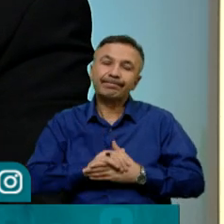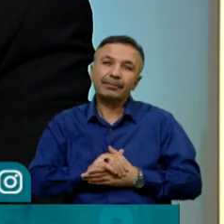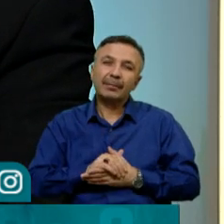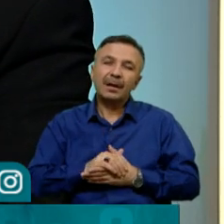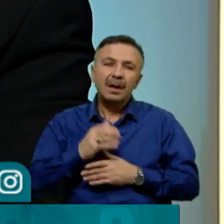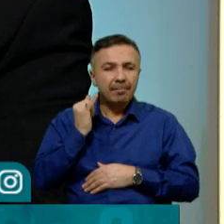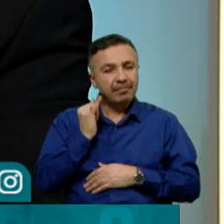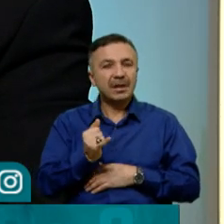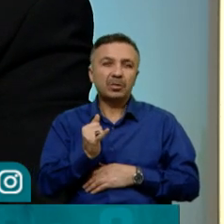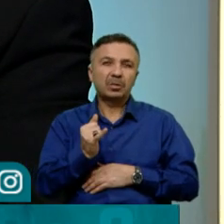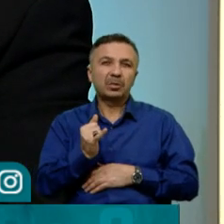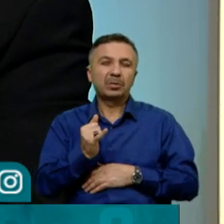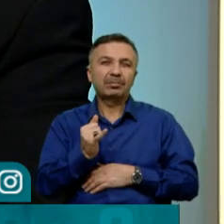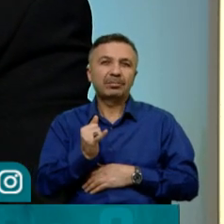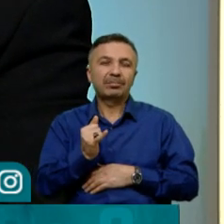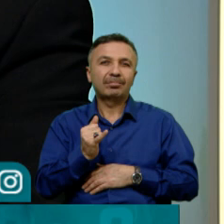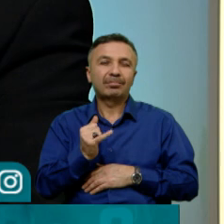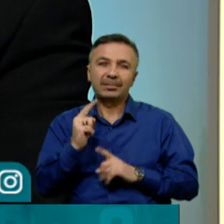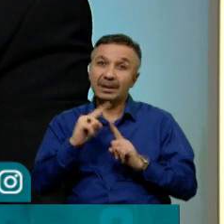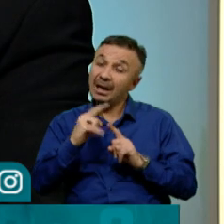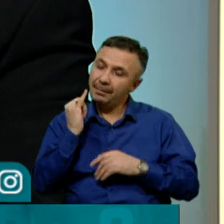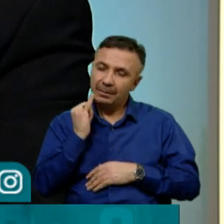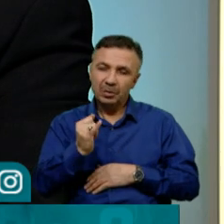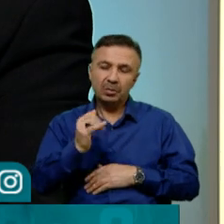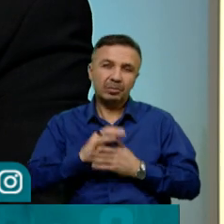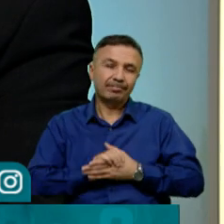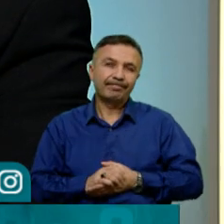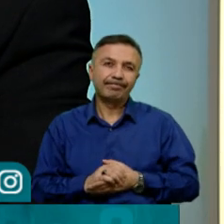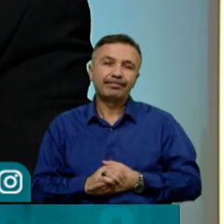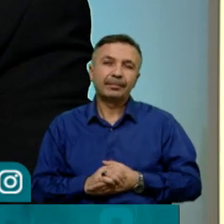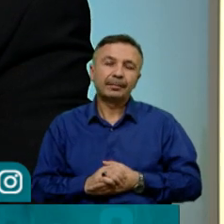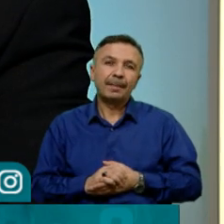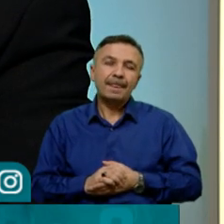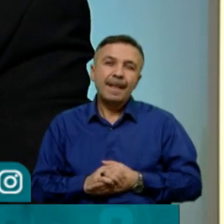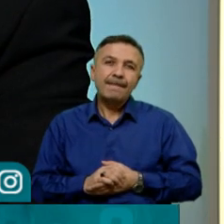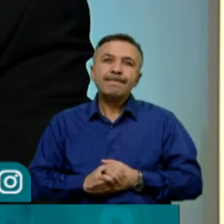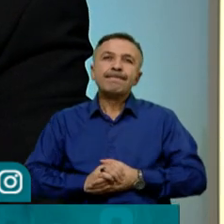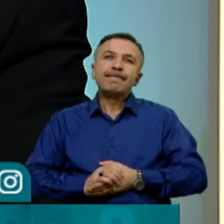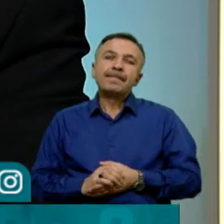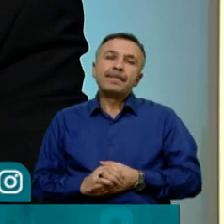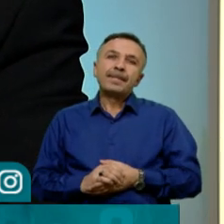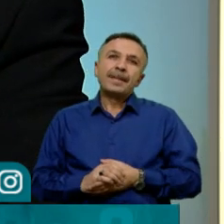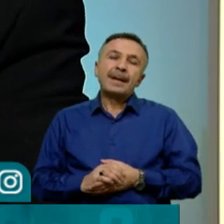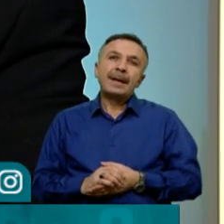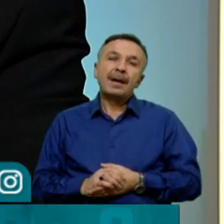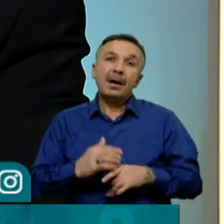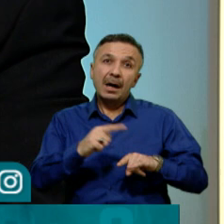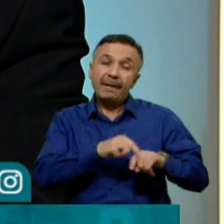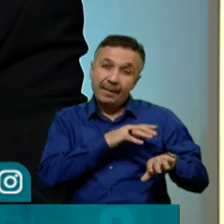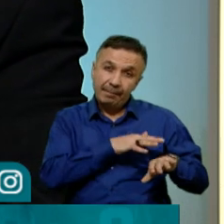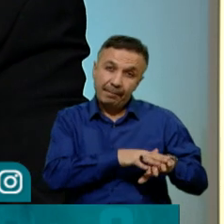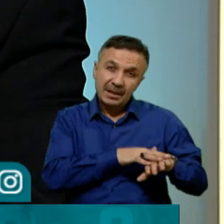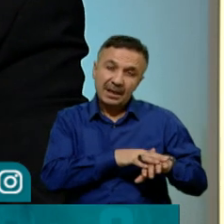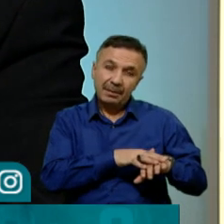mekruhtur tahrimen mekruhtur En azından tarih ve mekruhtur bu Hanefi